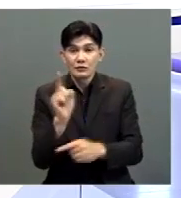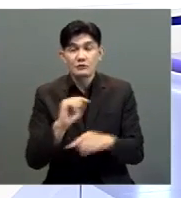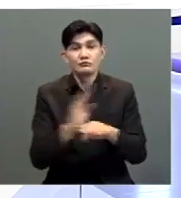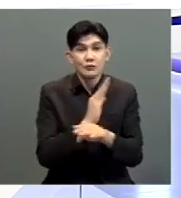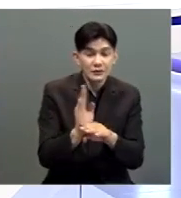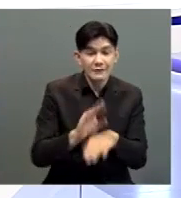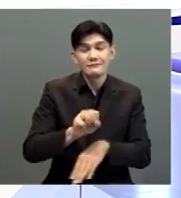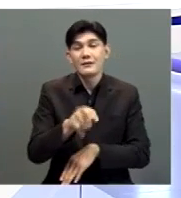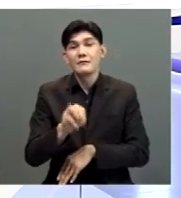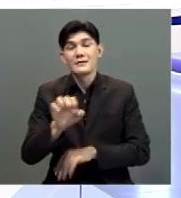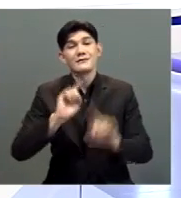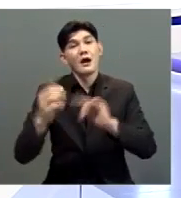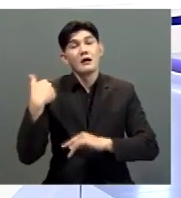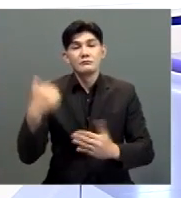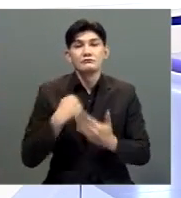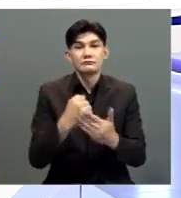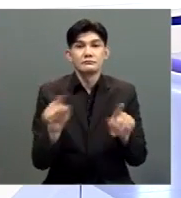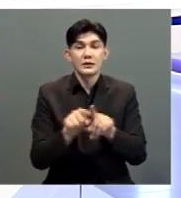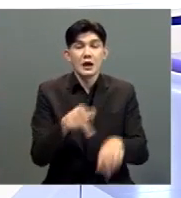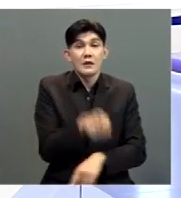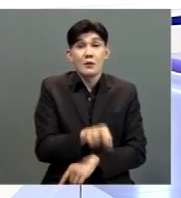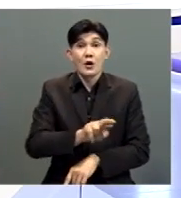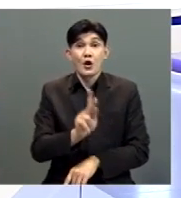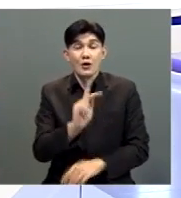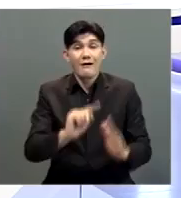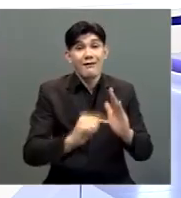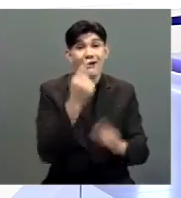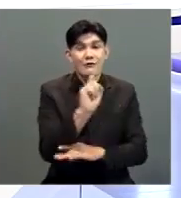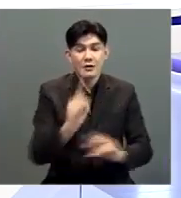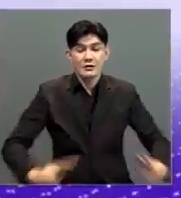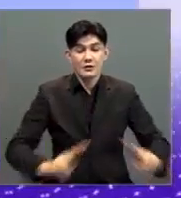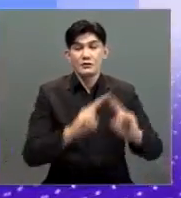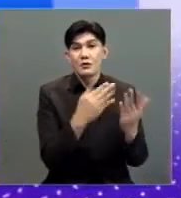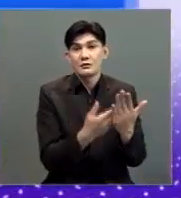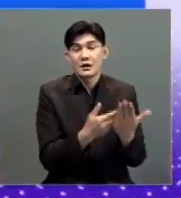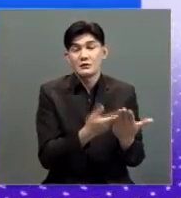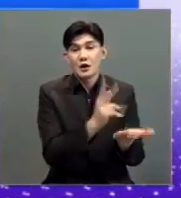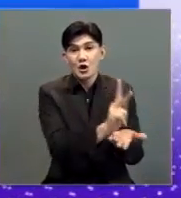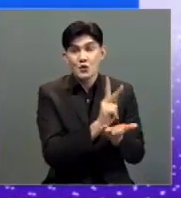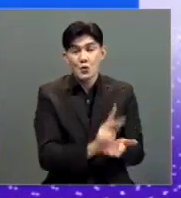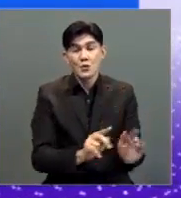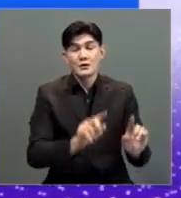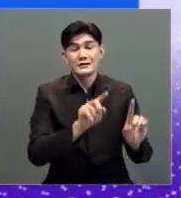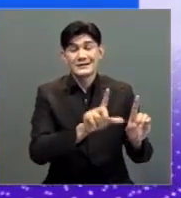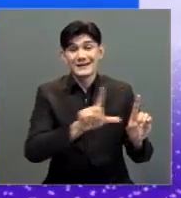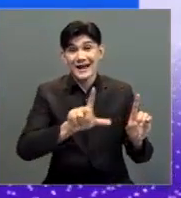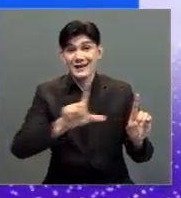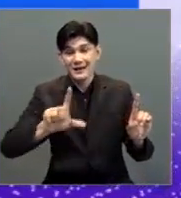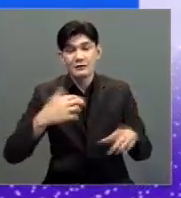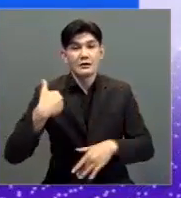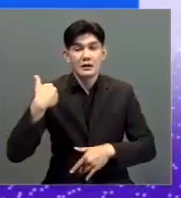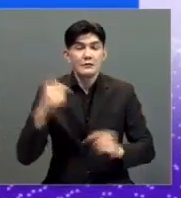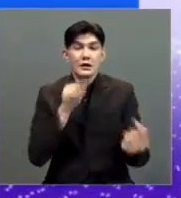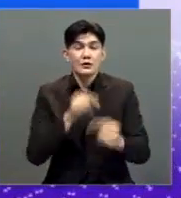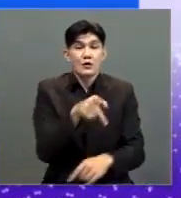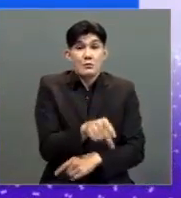จภาค SME ด้วยนะคะเริ่มจากพ.ร.ก.ตัวแรกนะคะอันนี้จะให้กระทรวงการคลังกู้เงิน1ล้านล้านบาท ค่ะ นะคะสำ